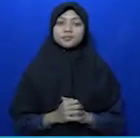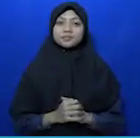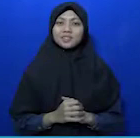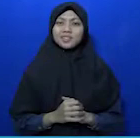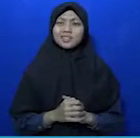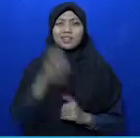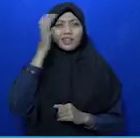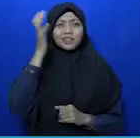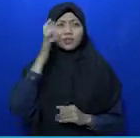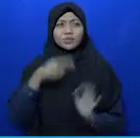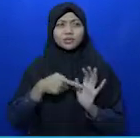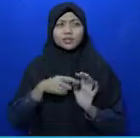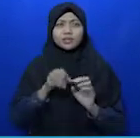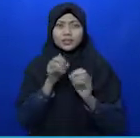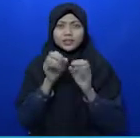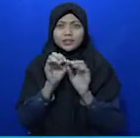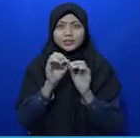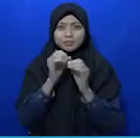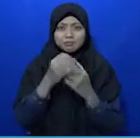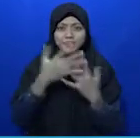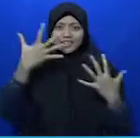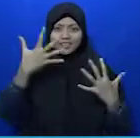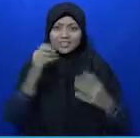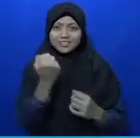saya nggak tahu bisa di zoom nggak ya.